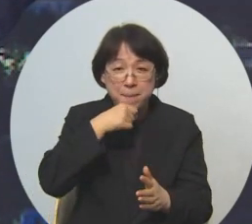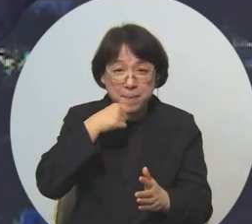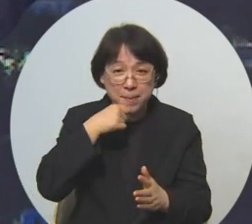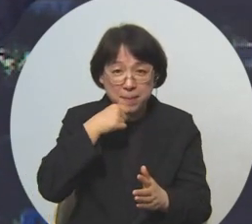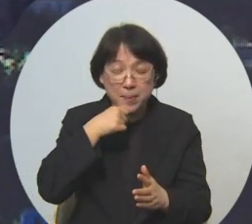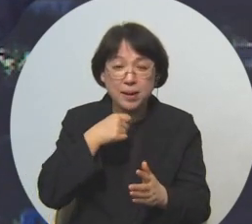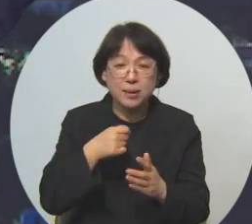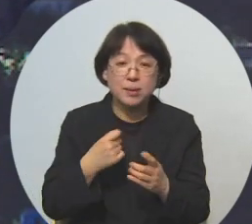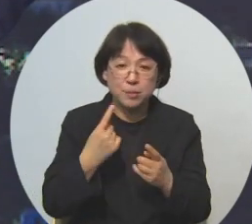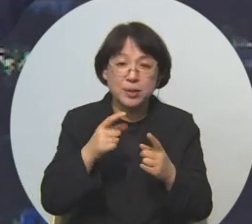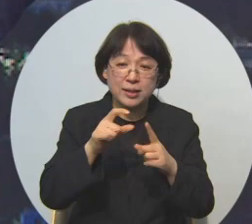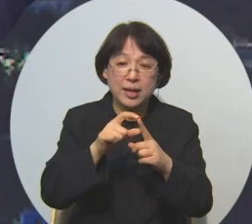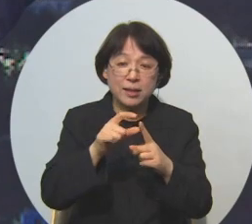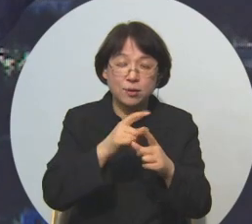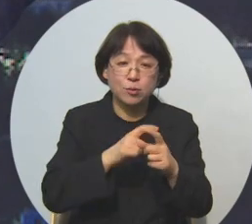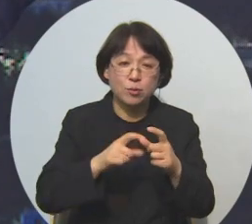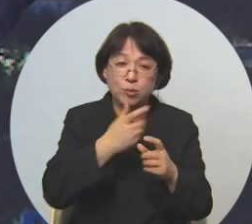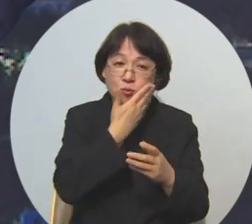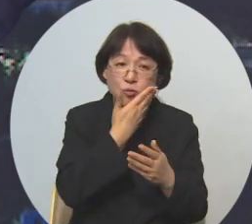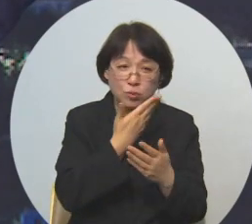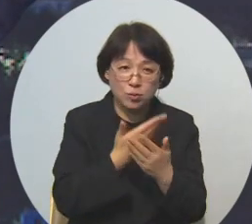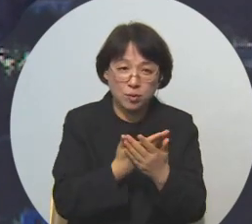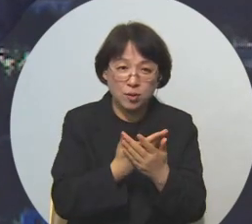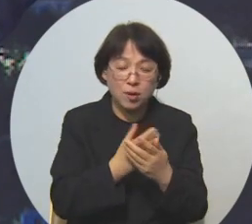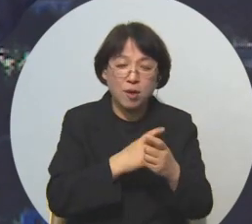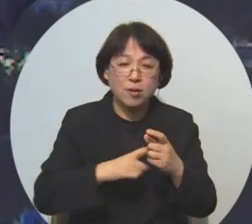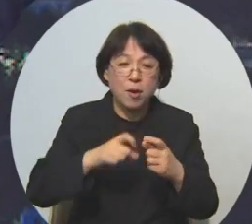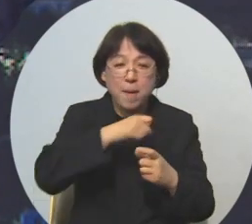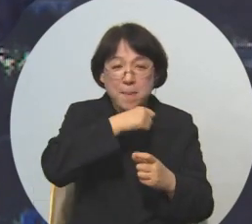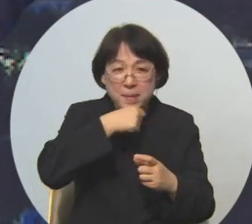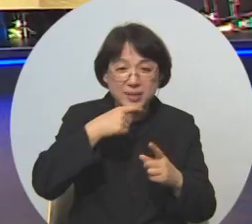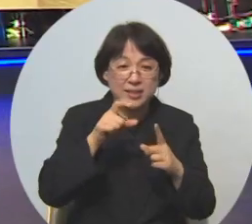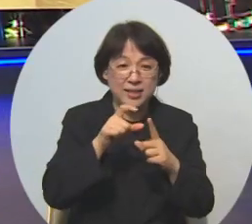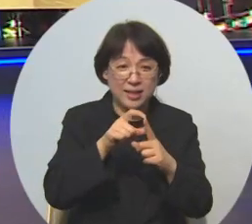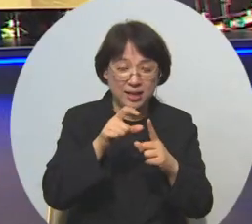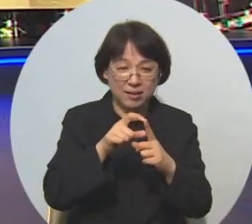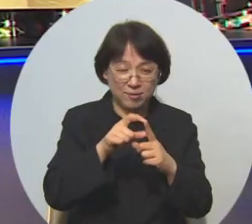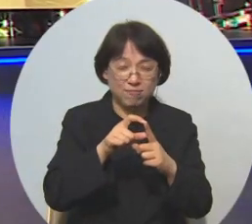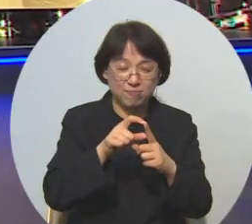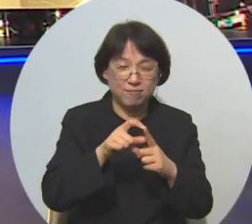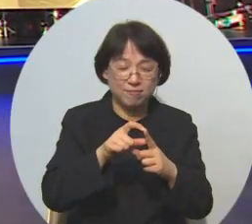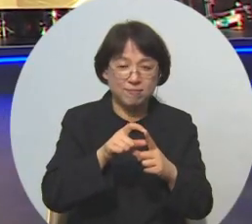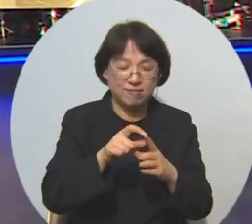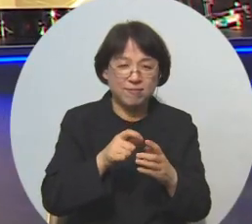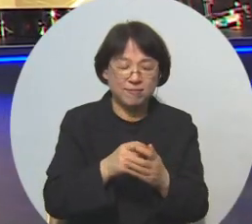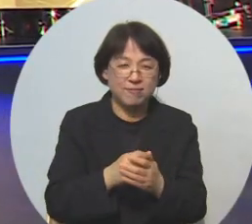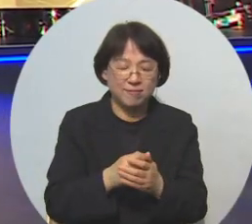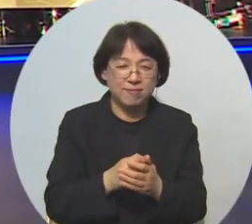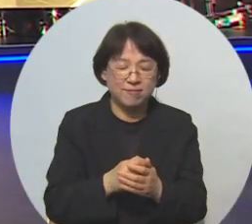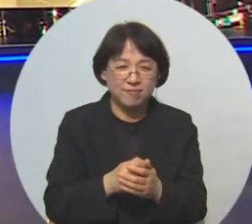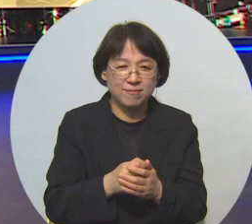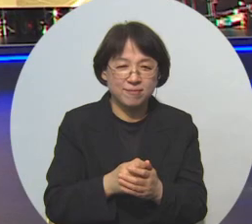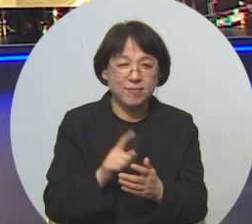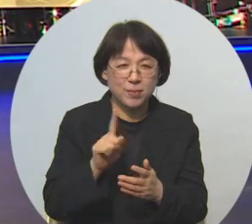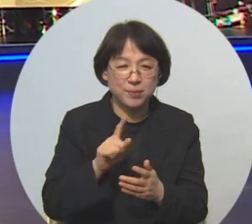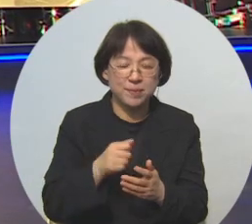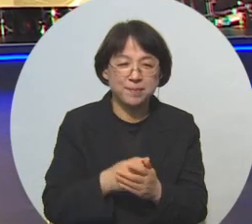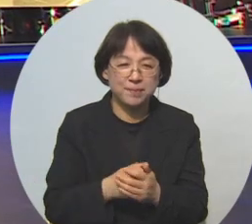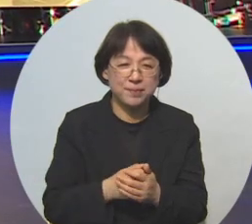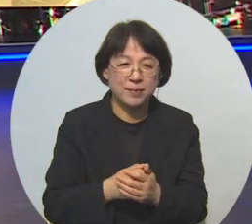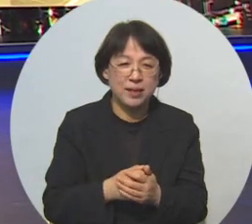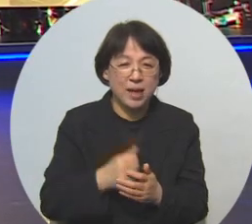붙을 더욱 맛갈스러운 새 별칭을 기대해 봅니다 정책의 자물쇠를 여는 열쇠말